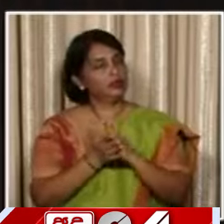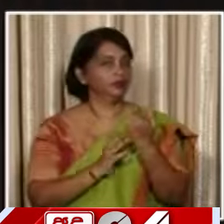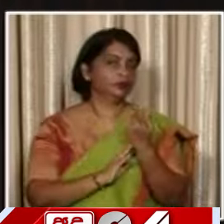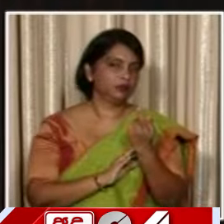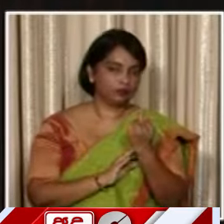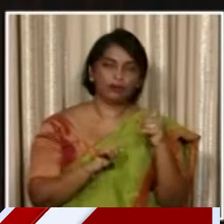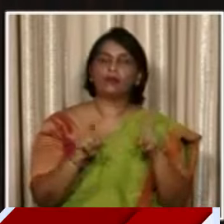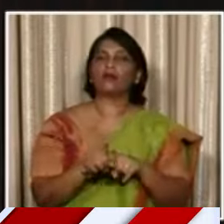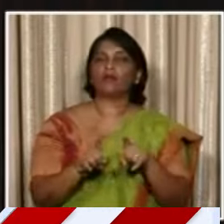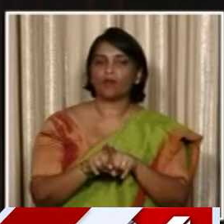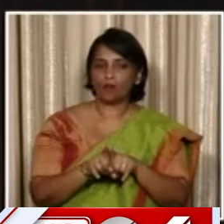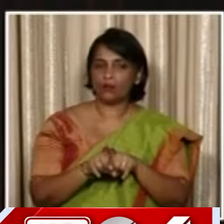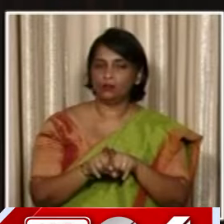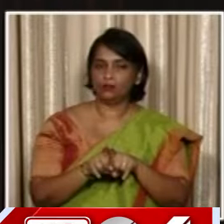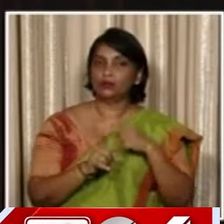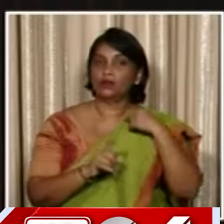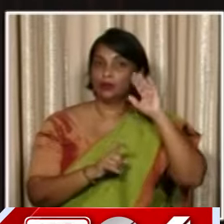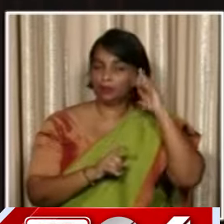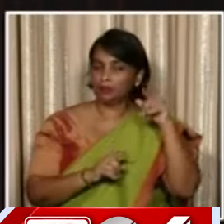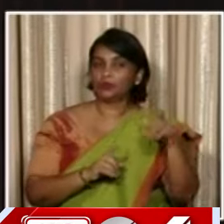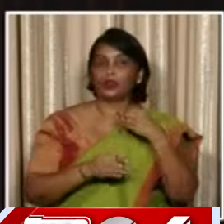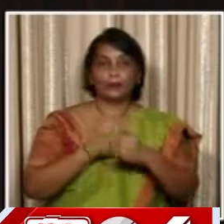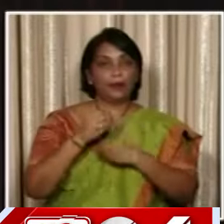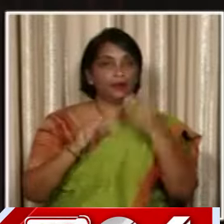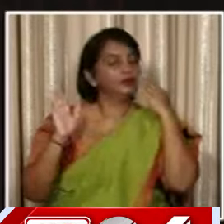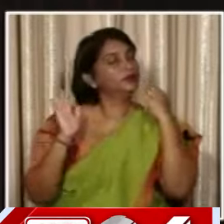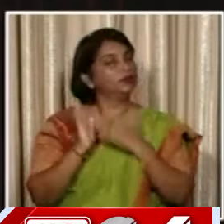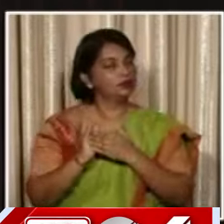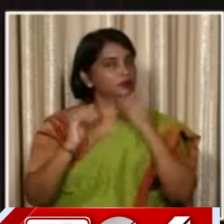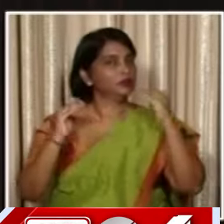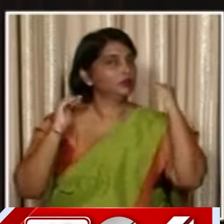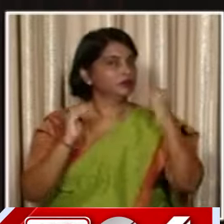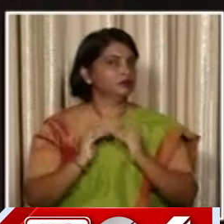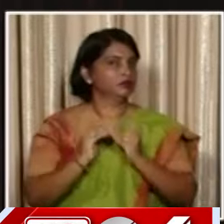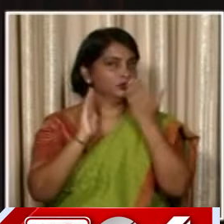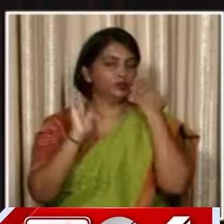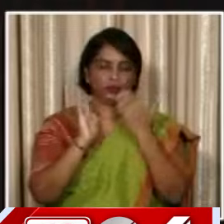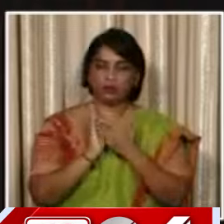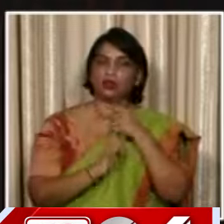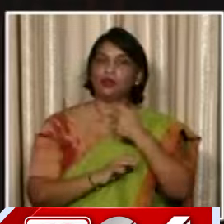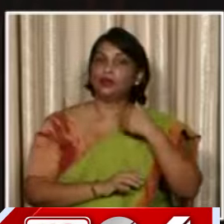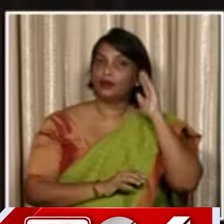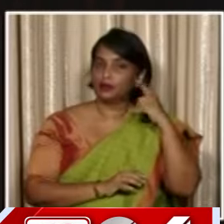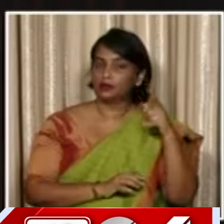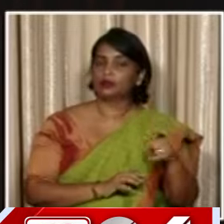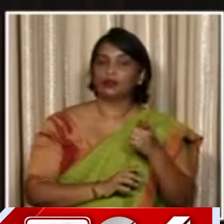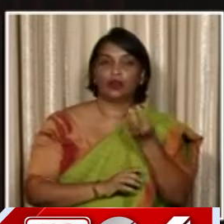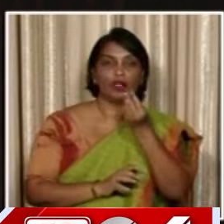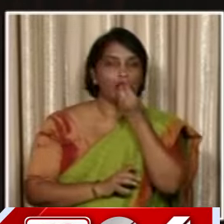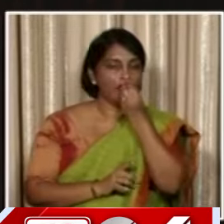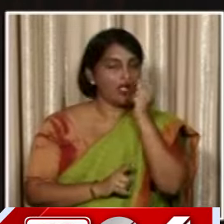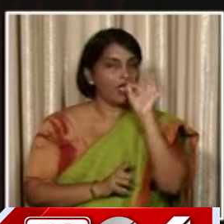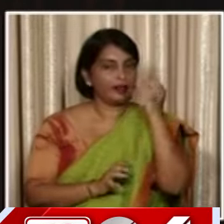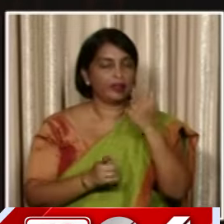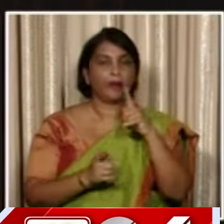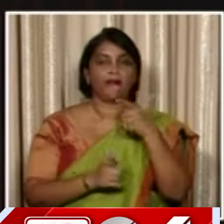ඒ වගේම විශේෂයෙන්ම කර්මාන්තාංශයේ ඉහළ වර්ධනයක් පෙන්නුම් කළා තියෙනවා. විශේෂයෙන්ම ධාන්‍ය වගාව,